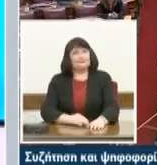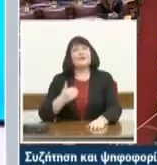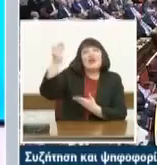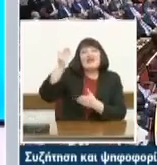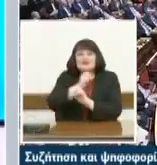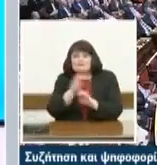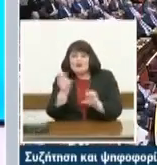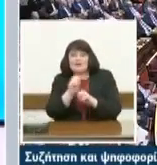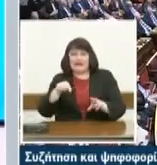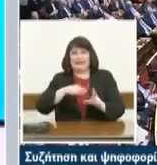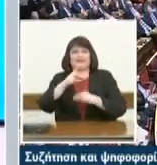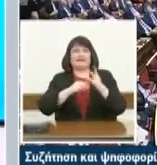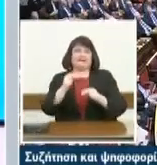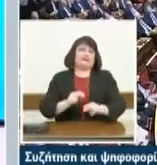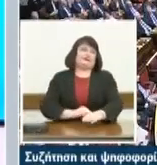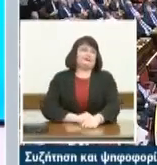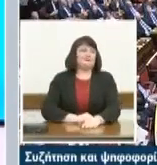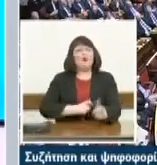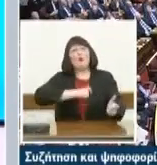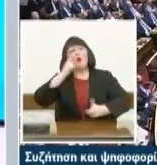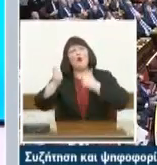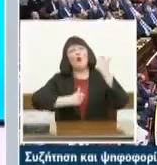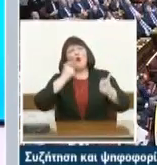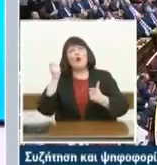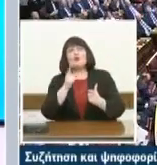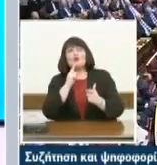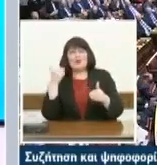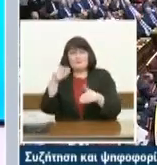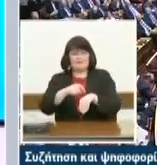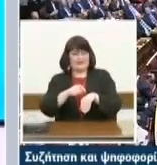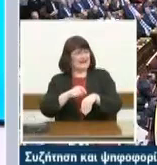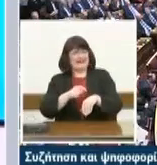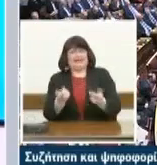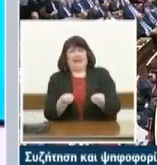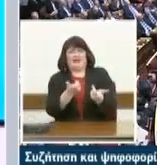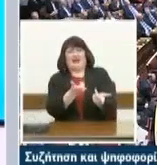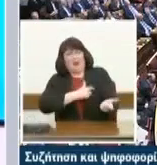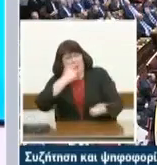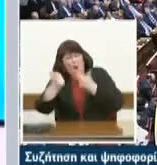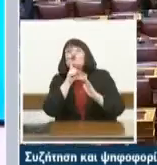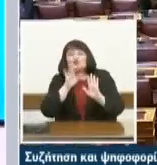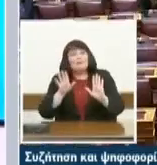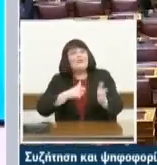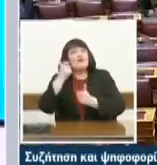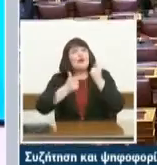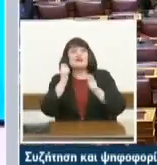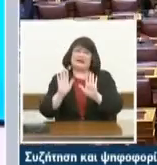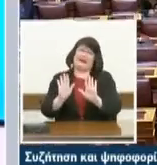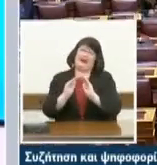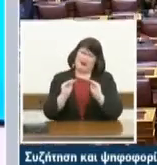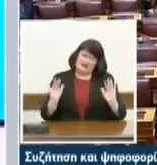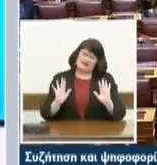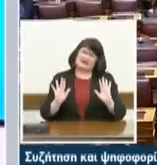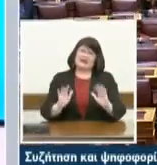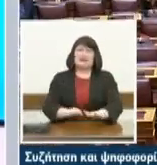κατοικία. Ήδη οι άνθρωποι έχουν αρχίσει να μπαίνουν στα σπίτια μέσω του προγράμματος Κάλυψη, το πρώην εστία, και ήδη 20.000 νέοι από 25 έως 39